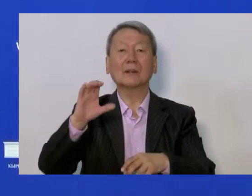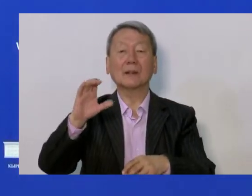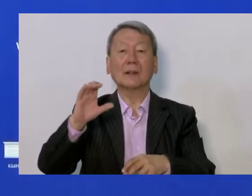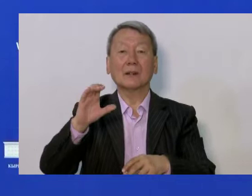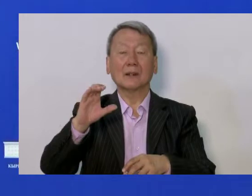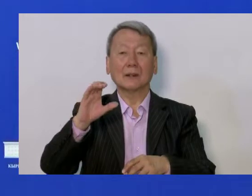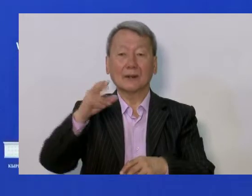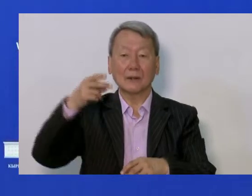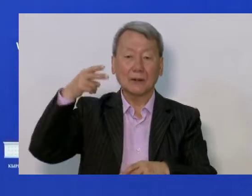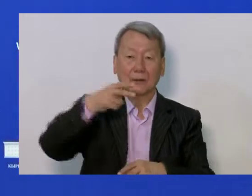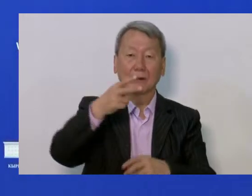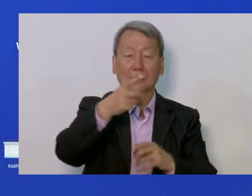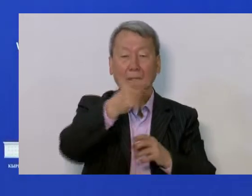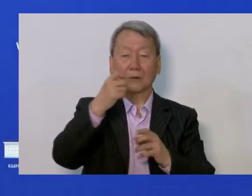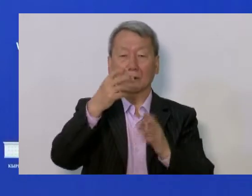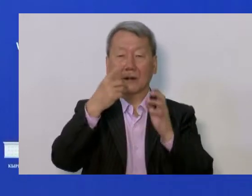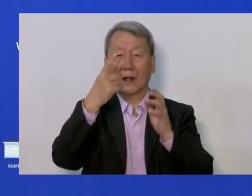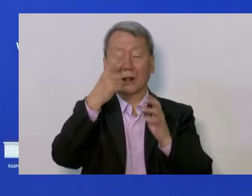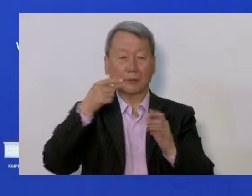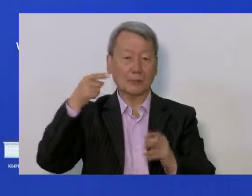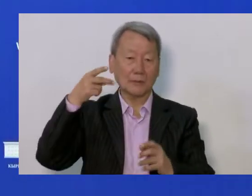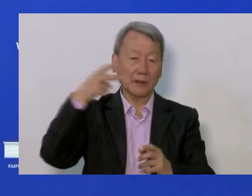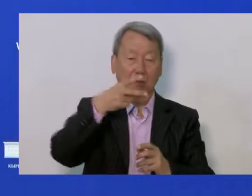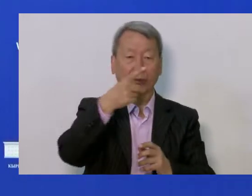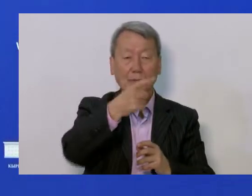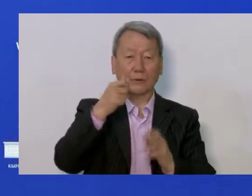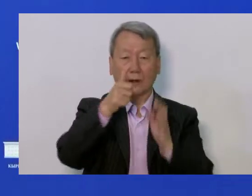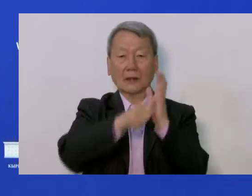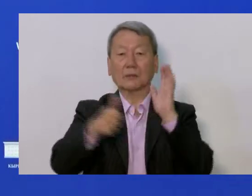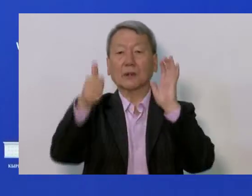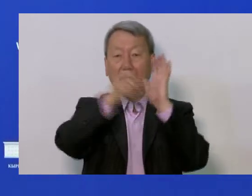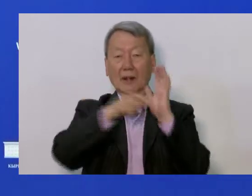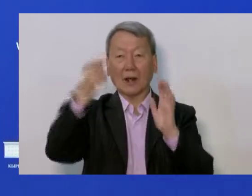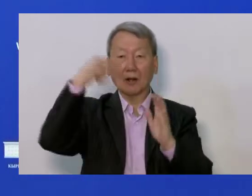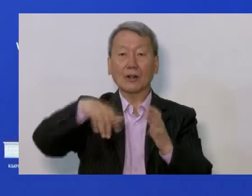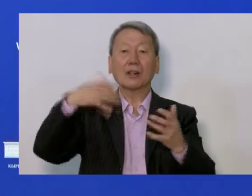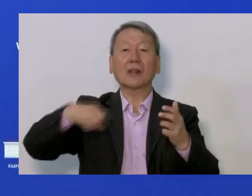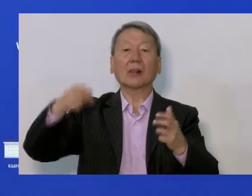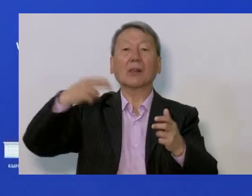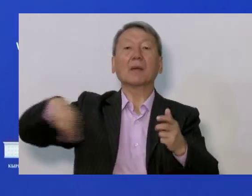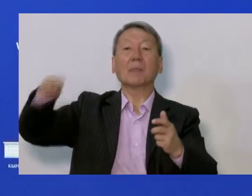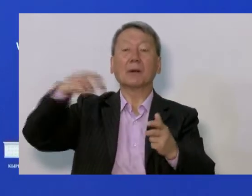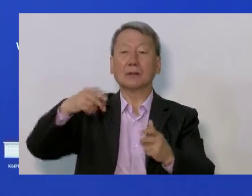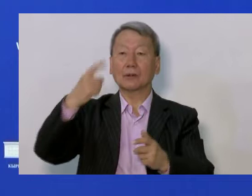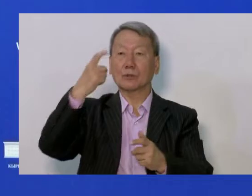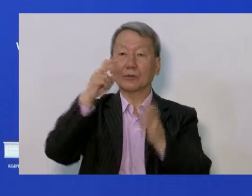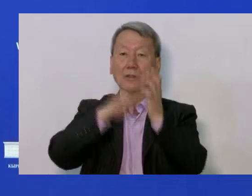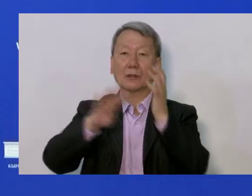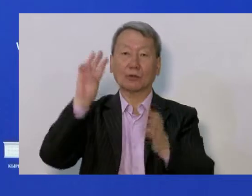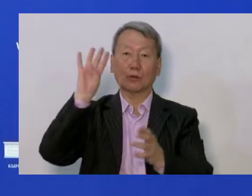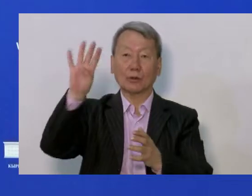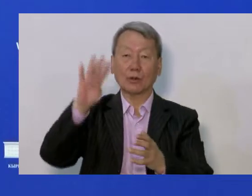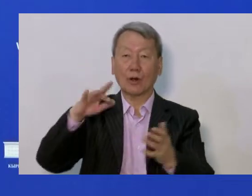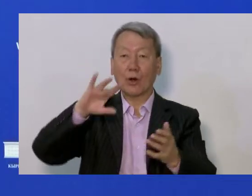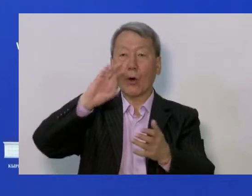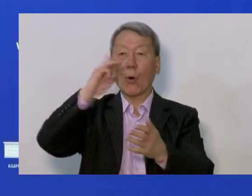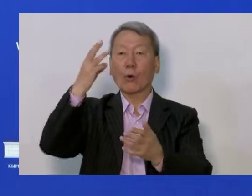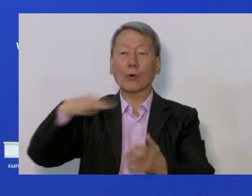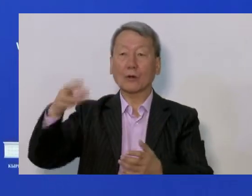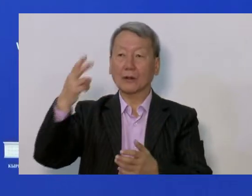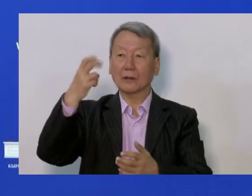саны 2166 учур болду. Анын ичинде Жалал Абад областында 174, Ош